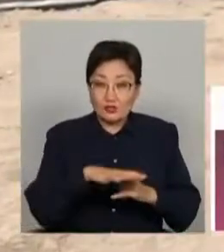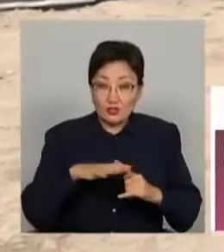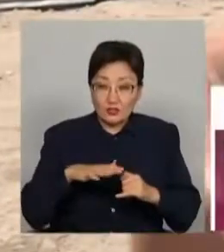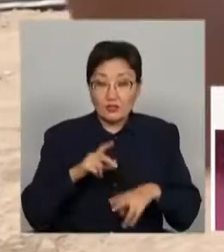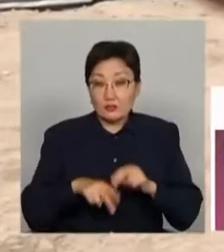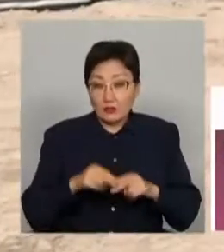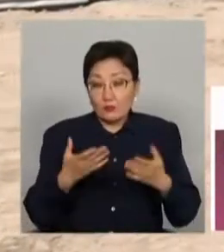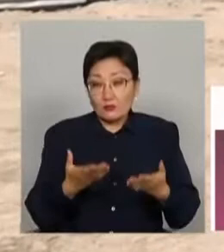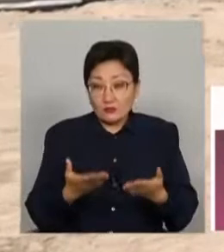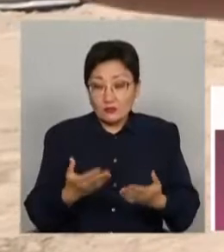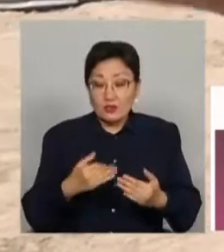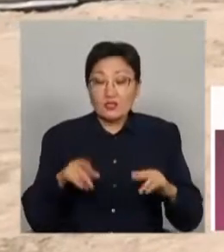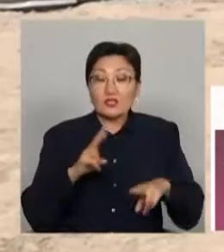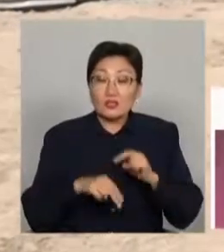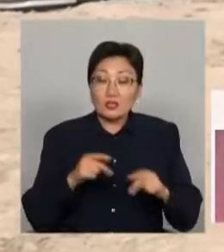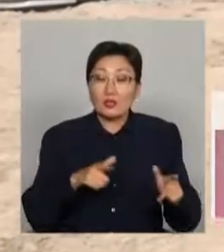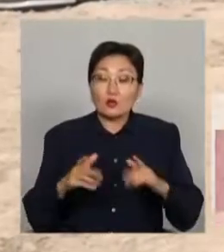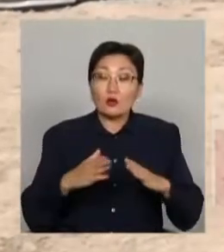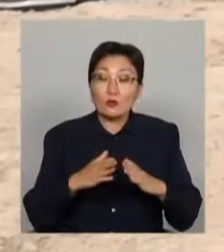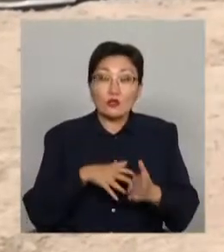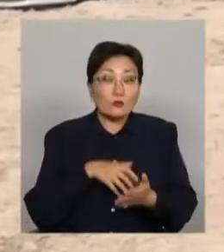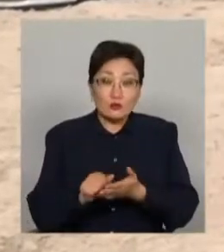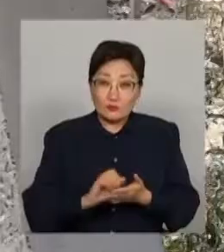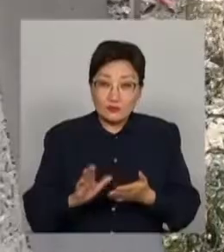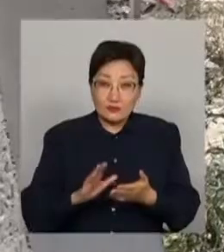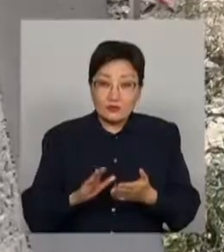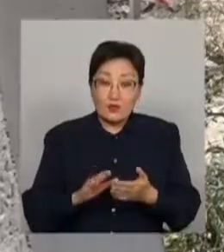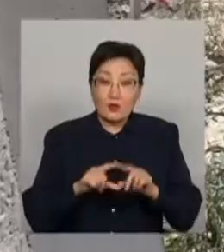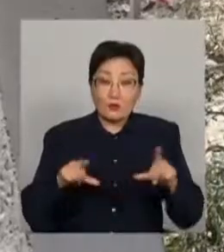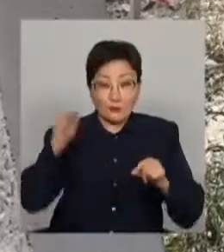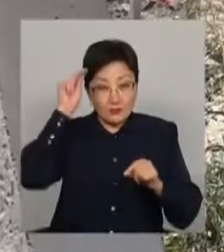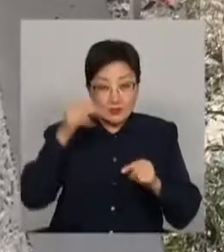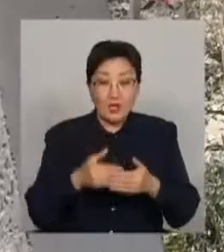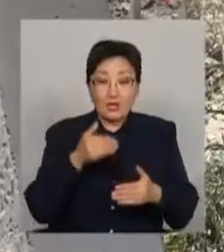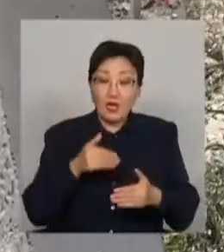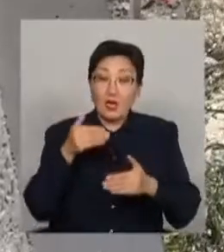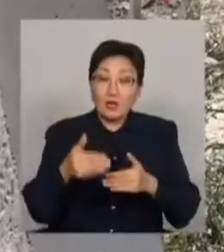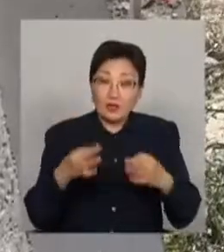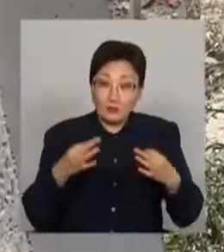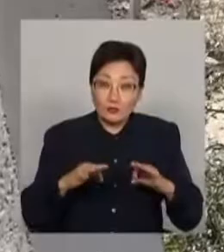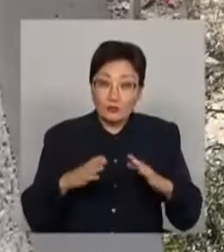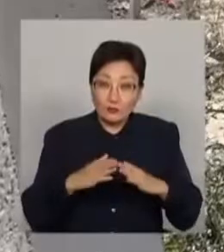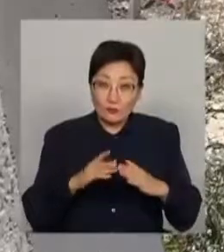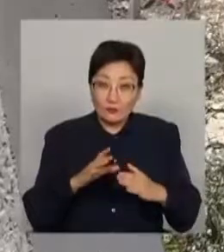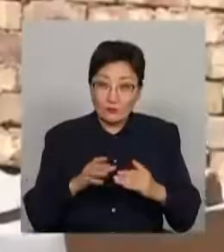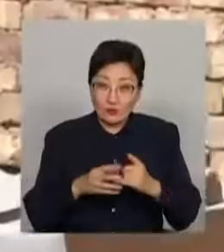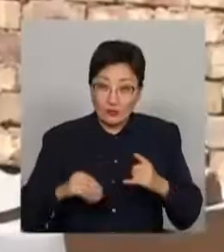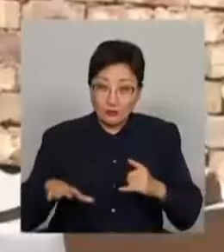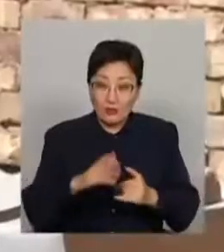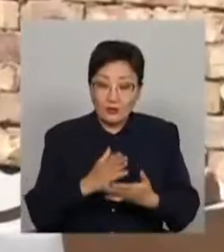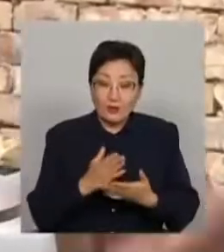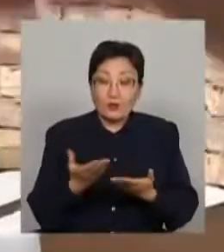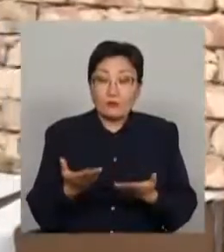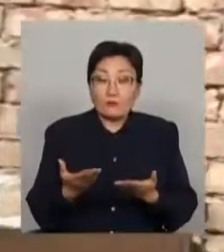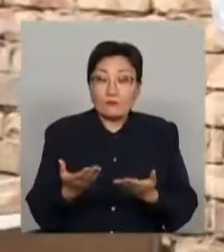бұзбасын. Мына мектептің алды бар, арты бар, бәрі бос жер. Сол жерге салатын салсын. Енді апызы бермегеннен біз қорқып отырмыз қазір. Мына жерге